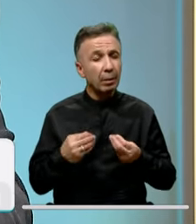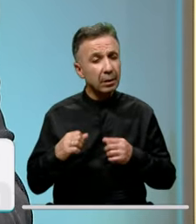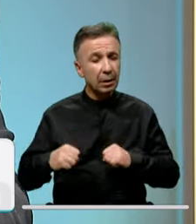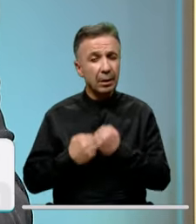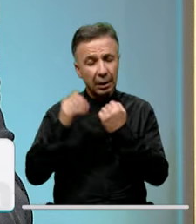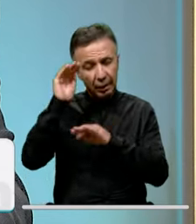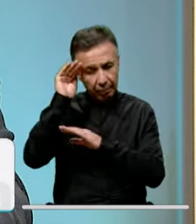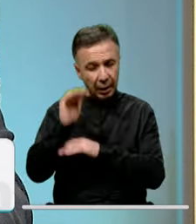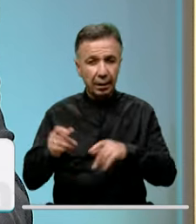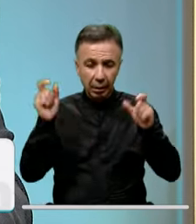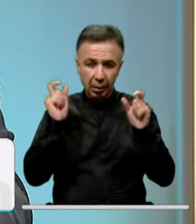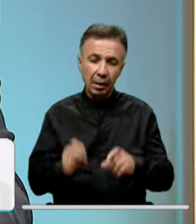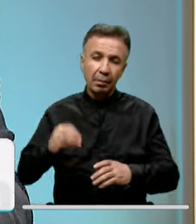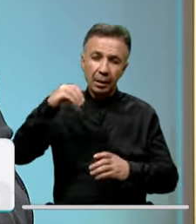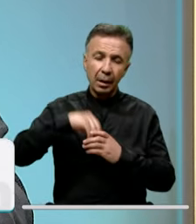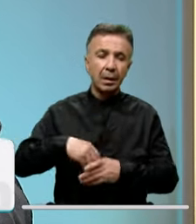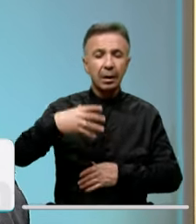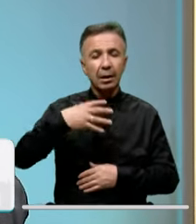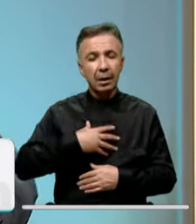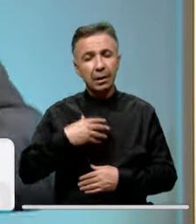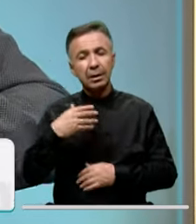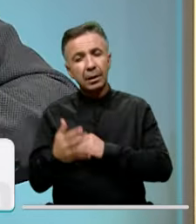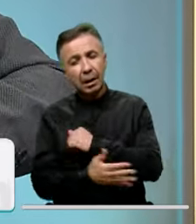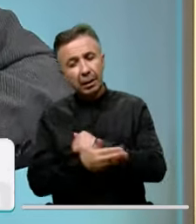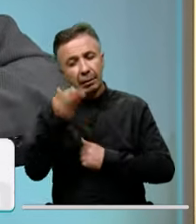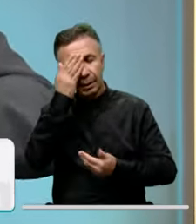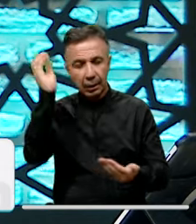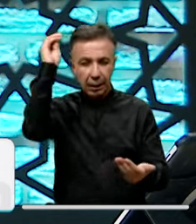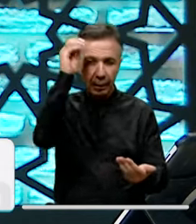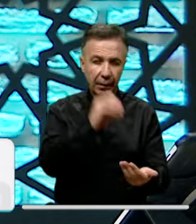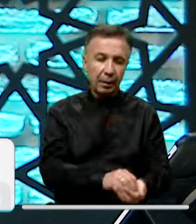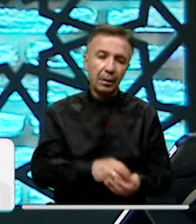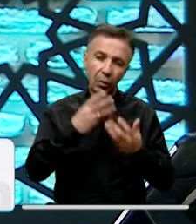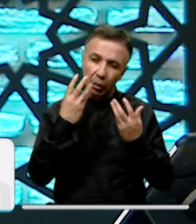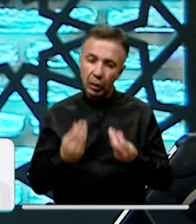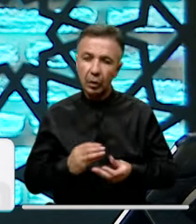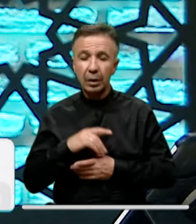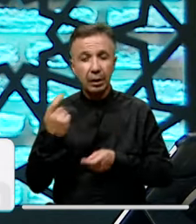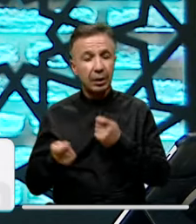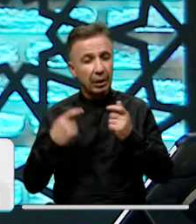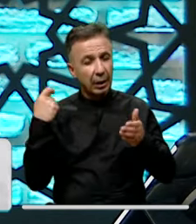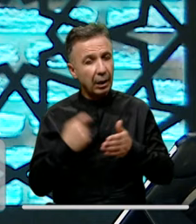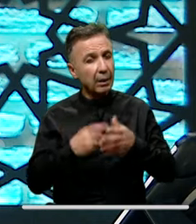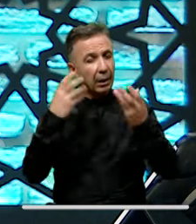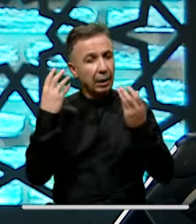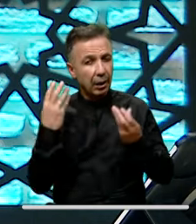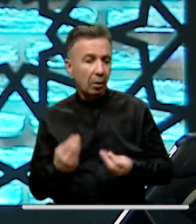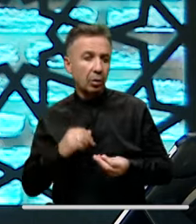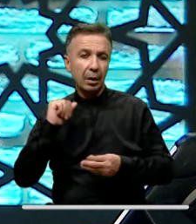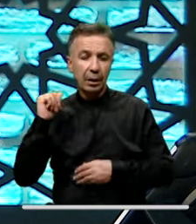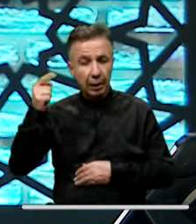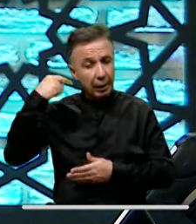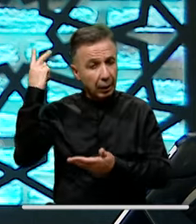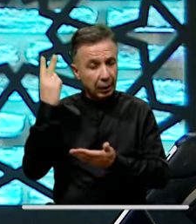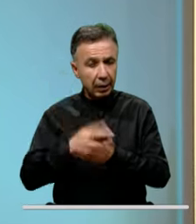kazadan beladan korunmak için kendisi hayır hasanat ve sadaka verebilir. Aynen öyle. İş yeri adına da olsa zaten hocam, hani kişi niyet kendisi, zaten